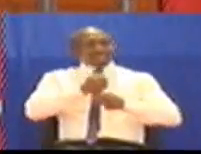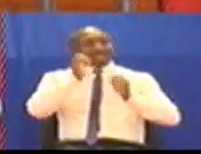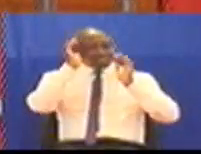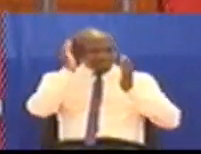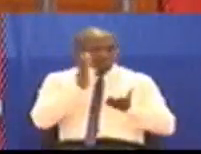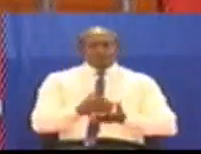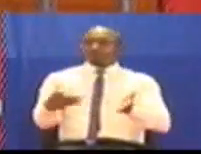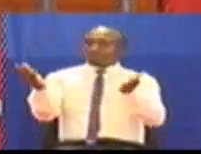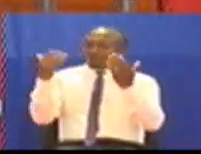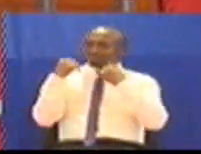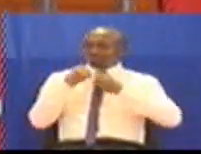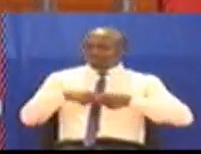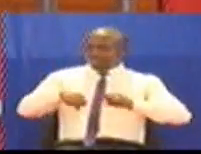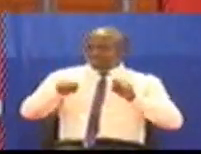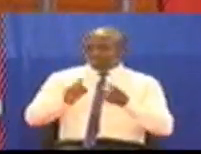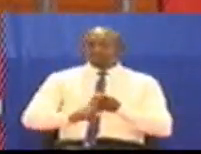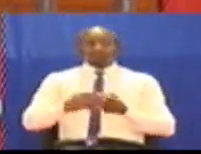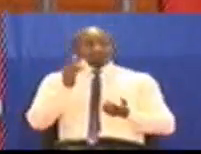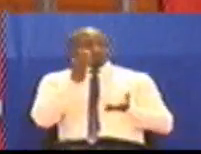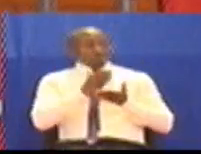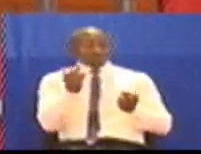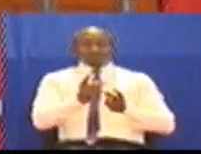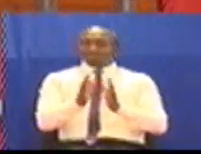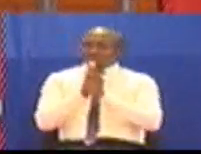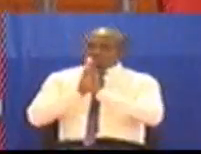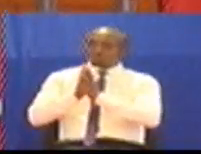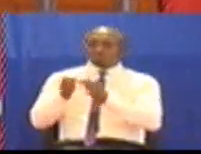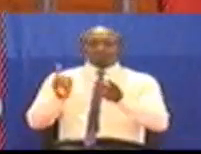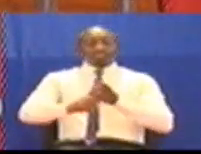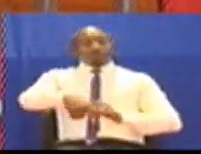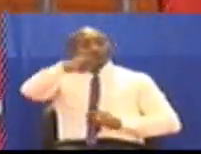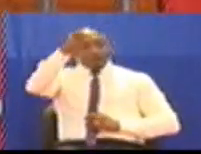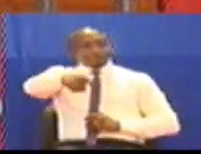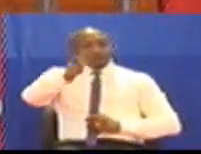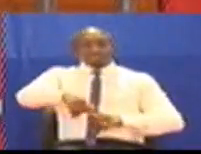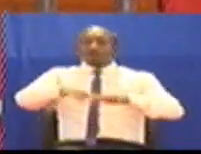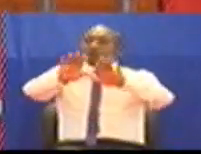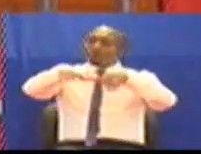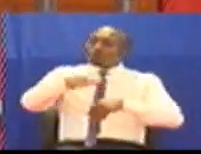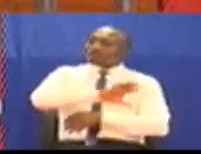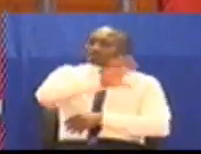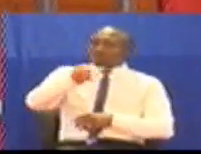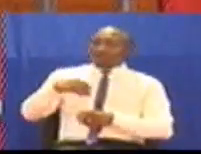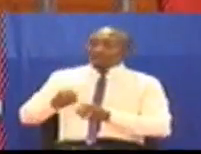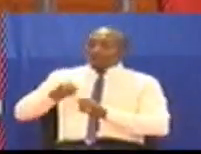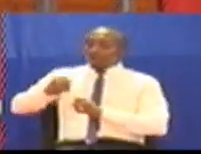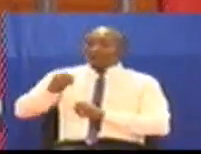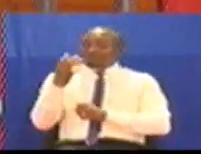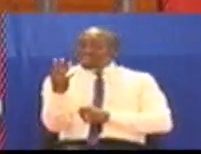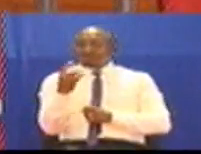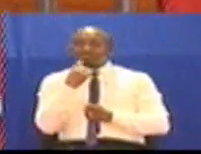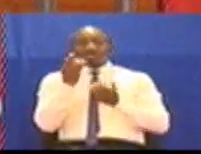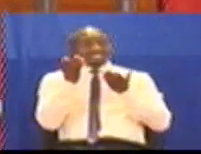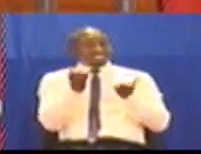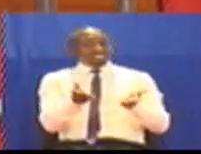imetekelezeka. Kipekee pia niwashukuru na niwapongeze wabunge wote ambao awamu zote nne walikuwa wanasema ndio